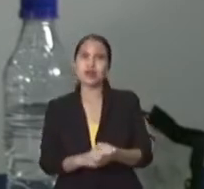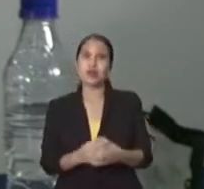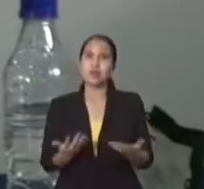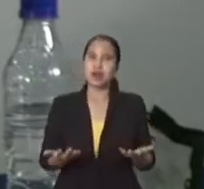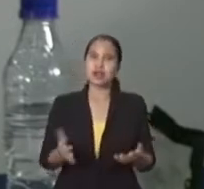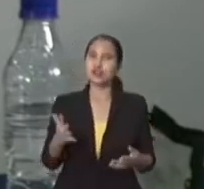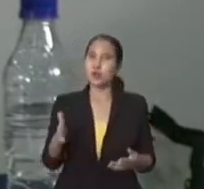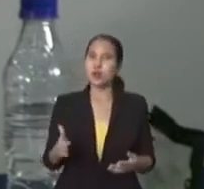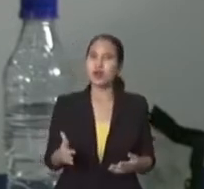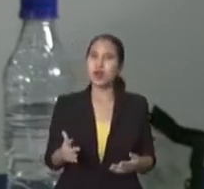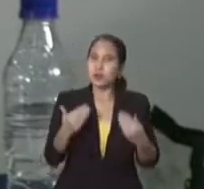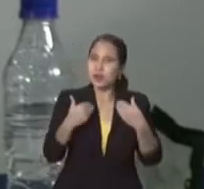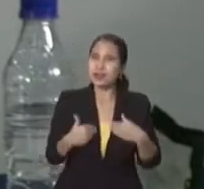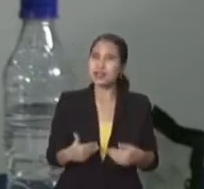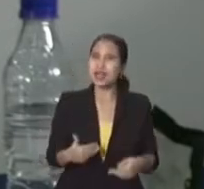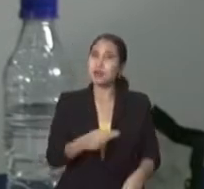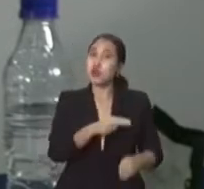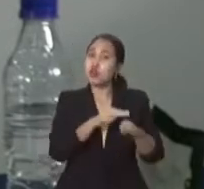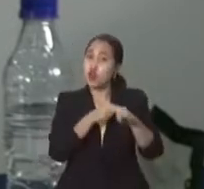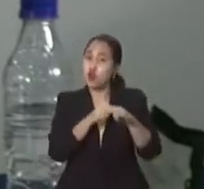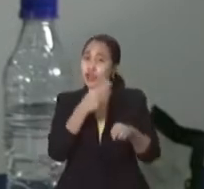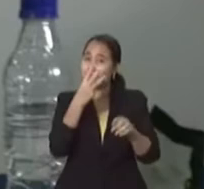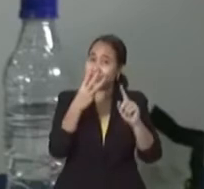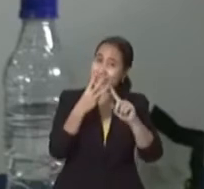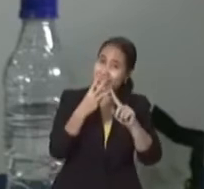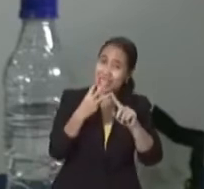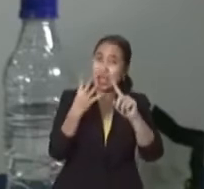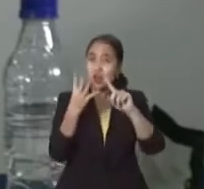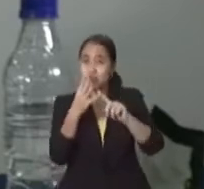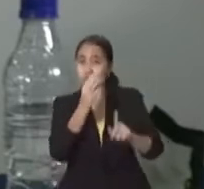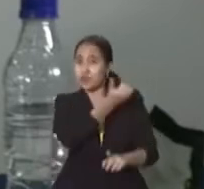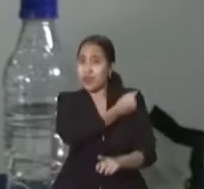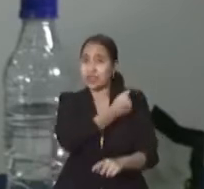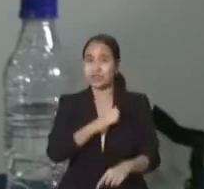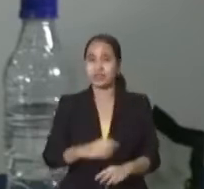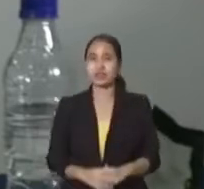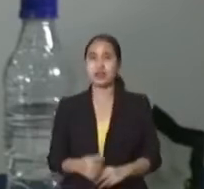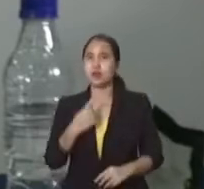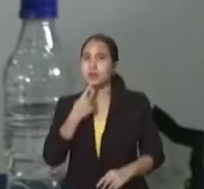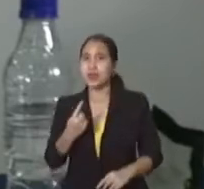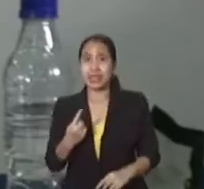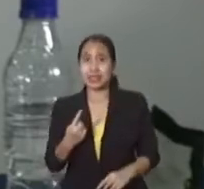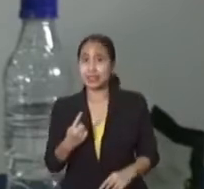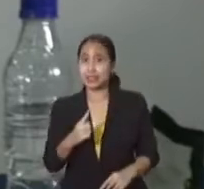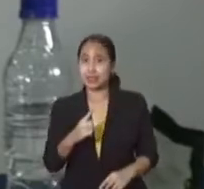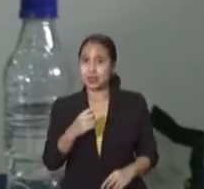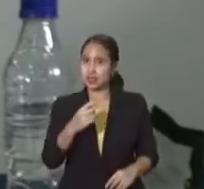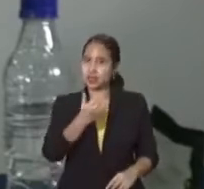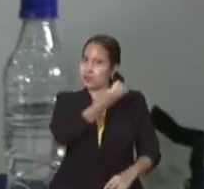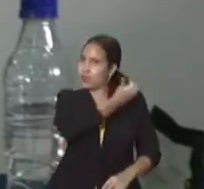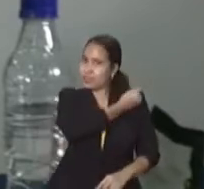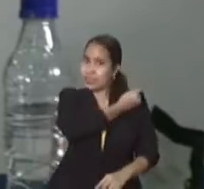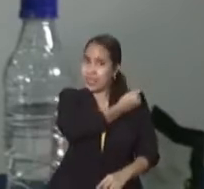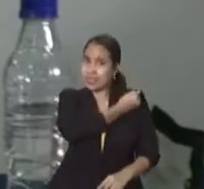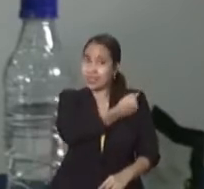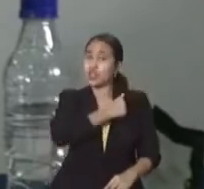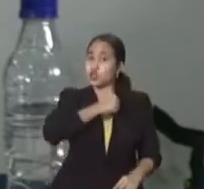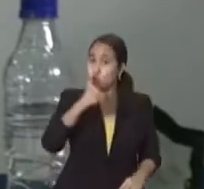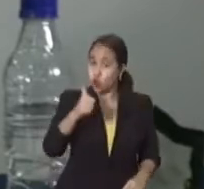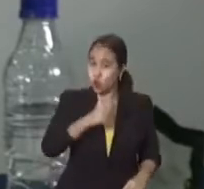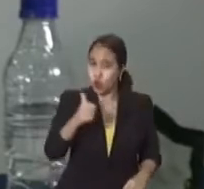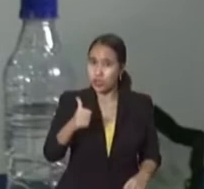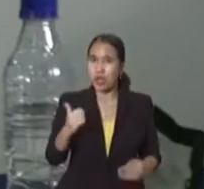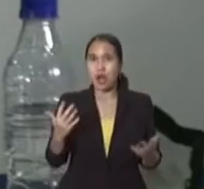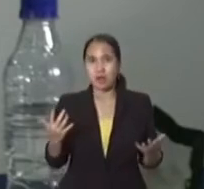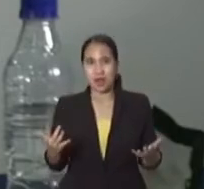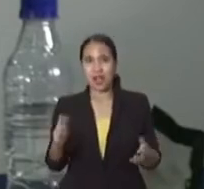en soms zelfs vier doses nodig. Dus nogmaals, het ligt niet aan het vaccin, het ligt aan de verminderde reactie bij een aantal